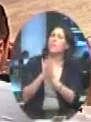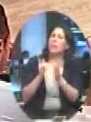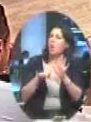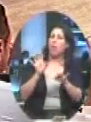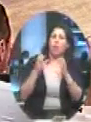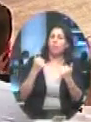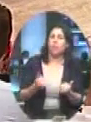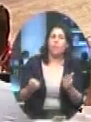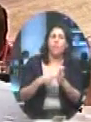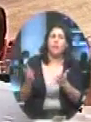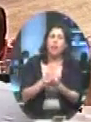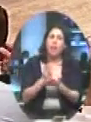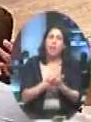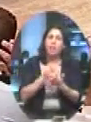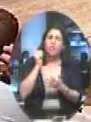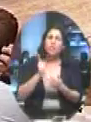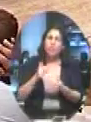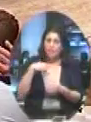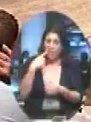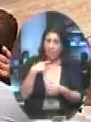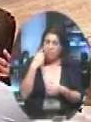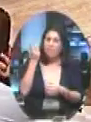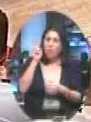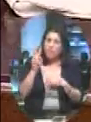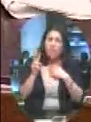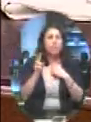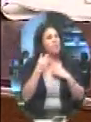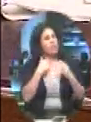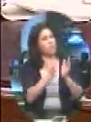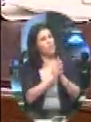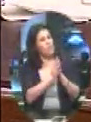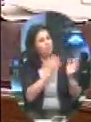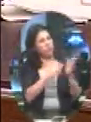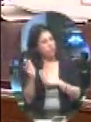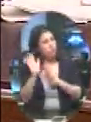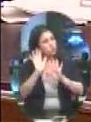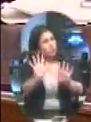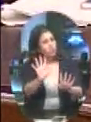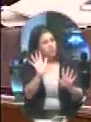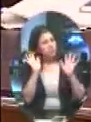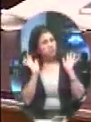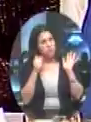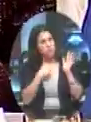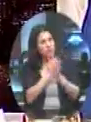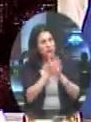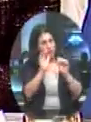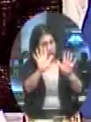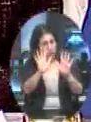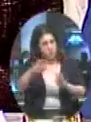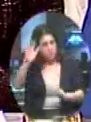עכשיו, כי זו החלטה שצריך לדבר עליה יותר ברצינות. אני קורא לך לסדר פעם שנייה, מירב. בבקשה.